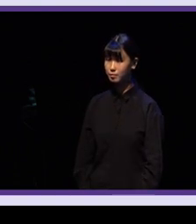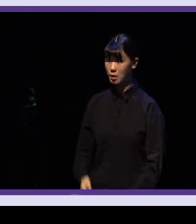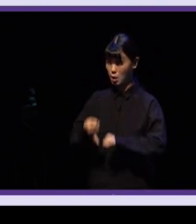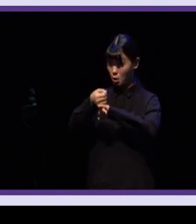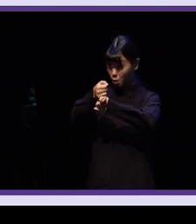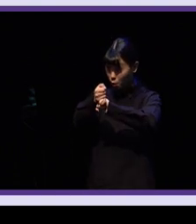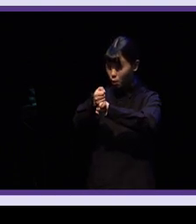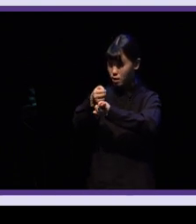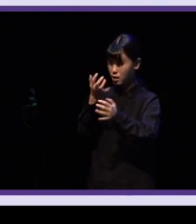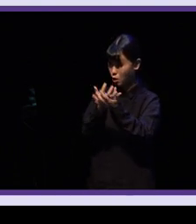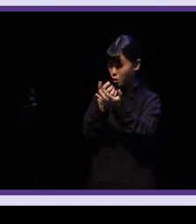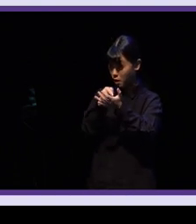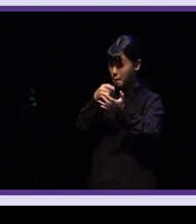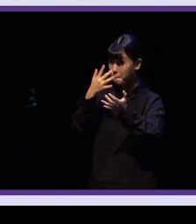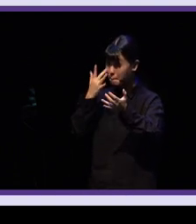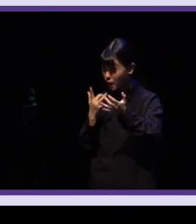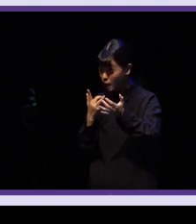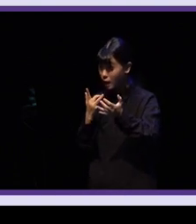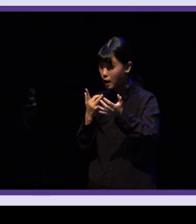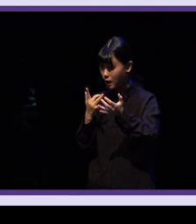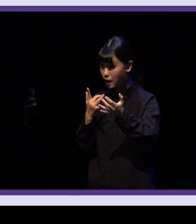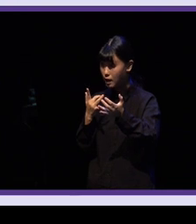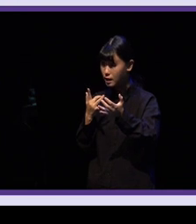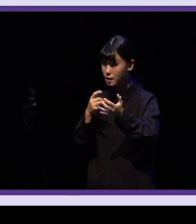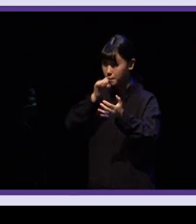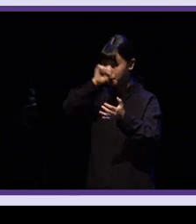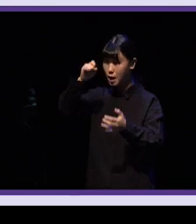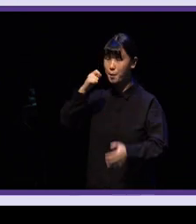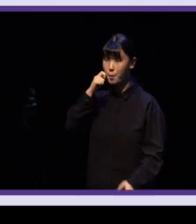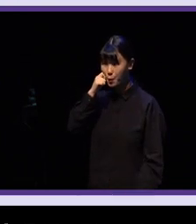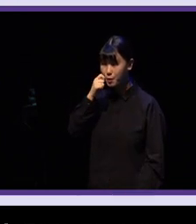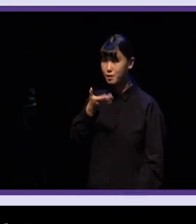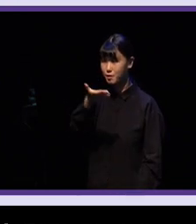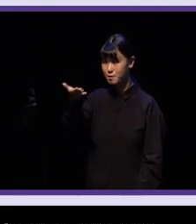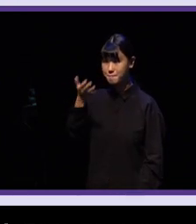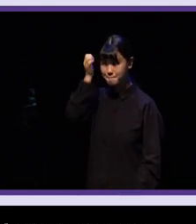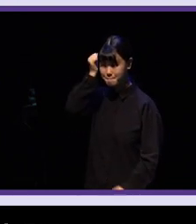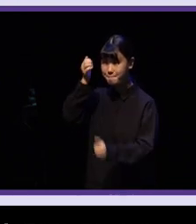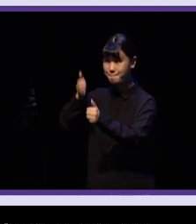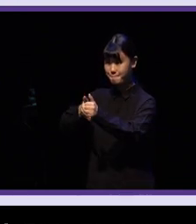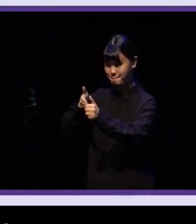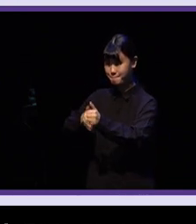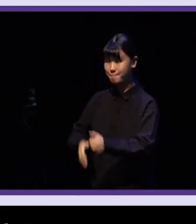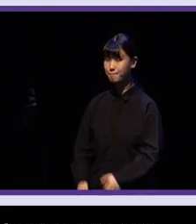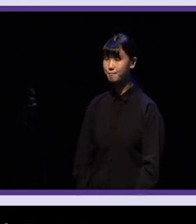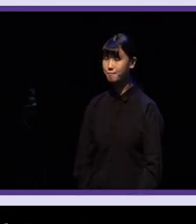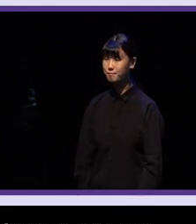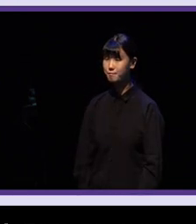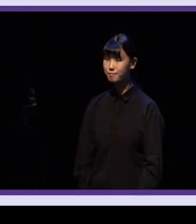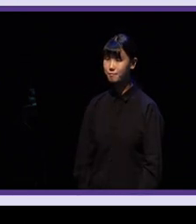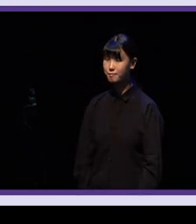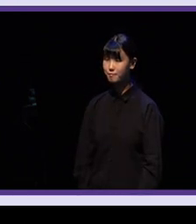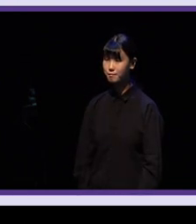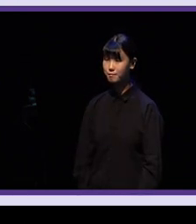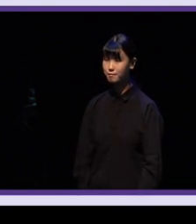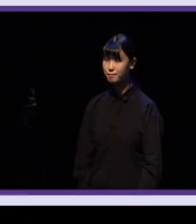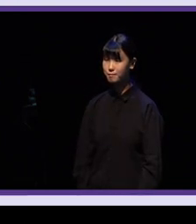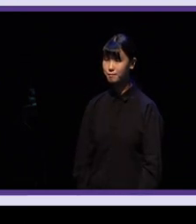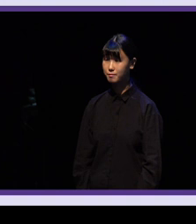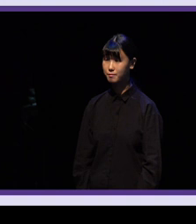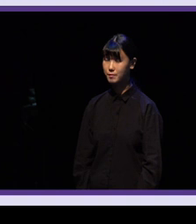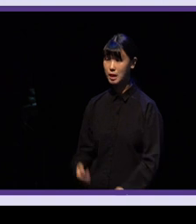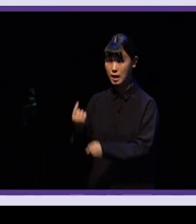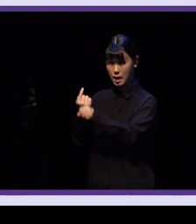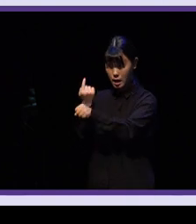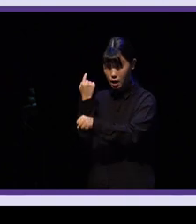되시면 행정 결격 처리가 되니까이 점을 꼭 유념해 주시고요 그 다음에 또 다른 하나가 있는데 전년도에